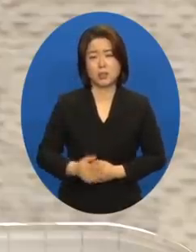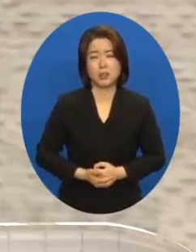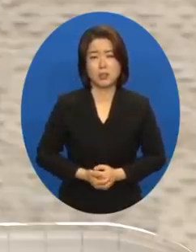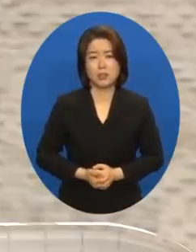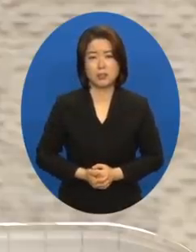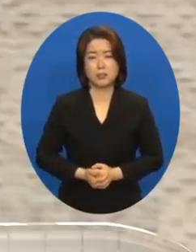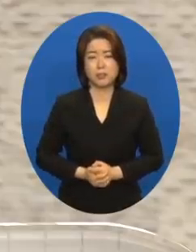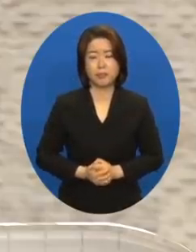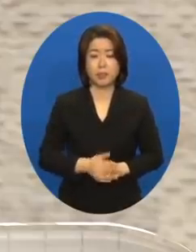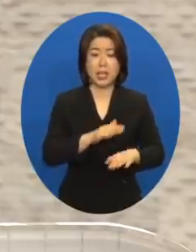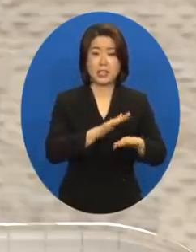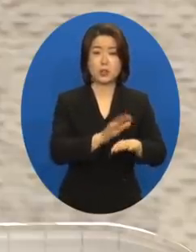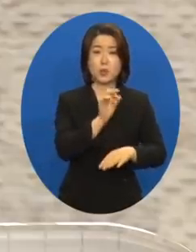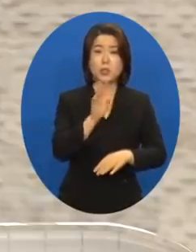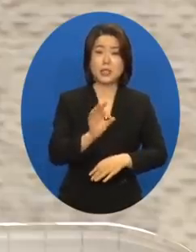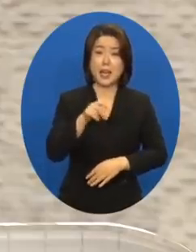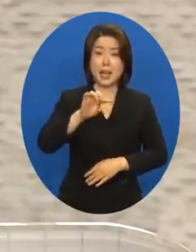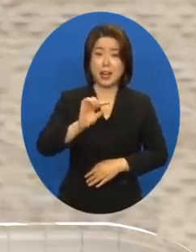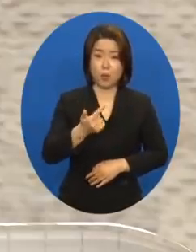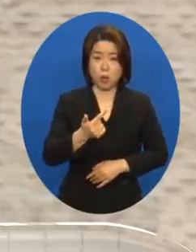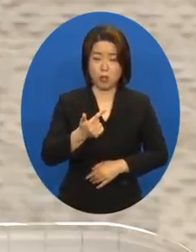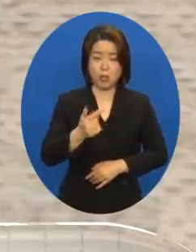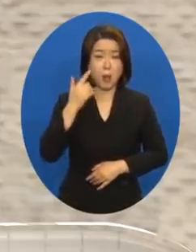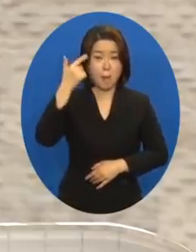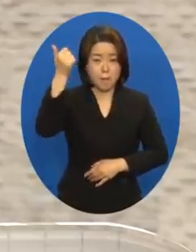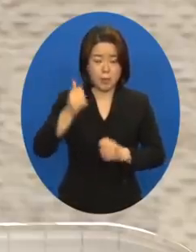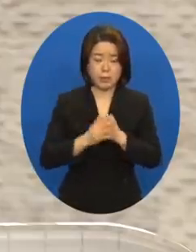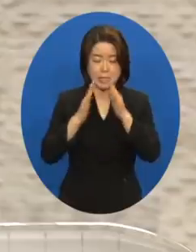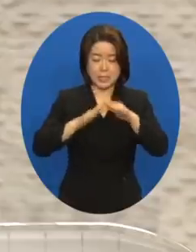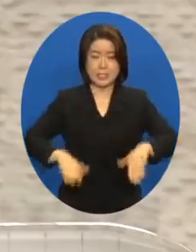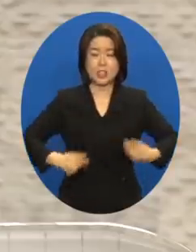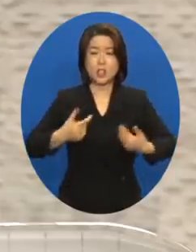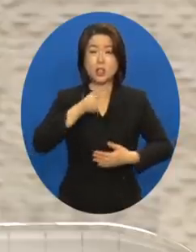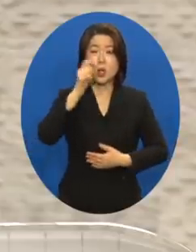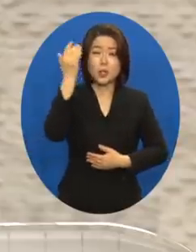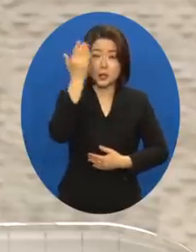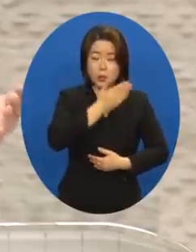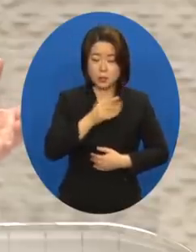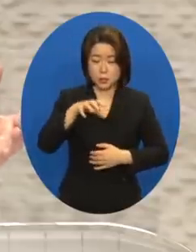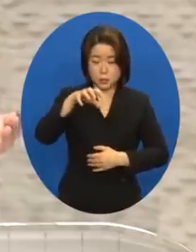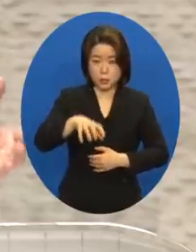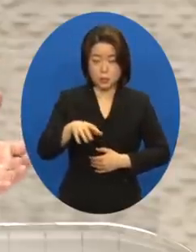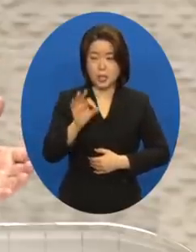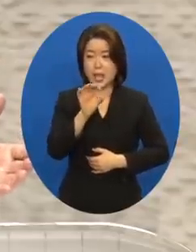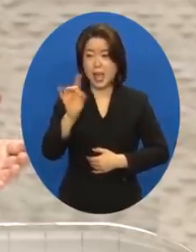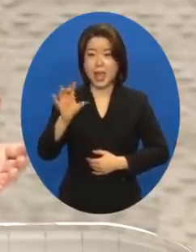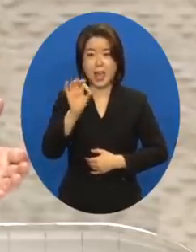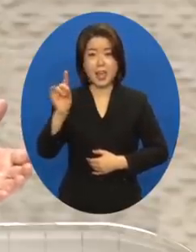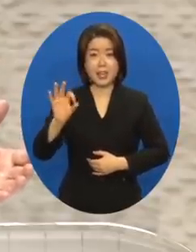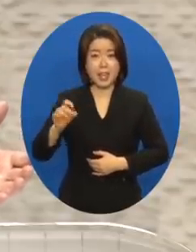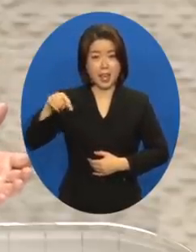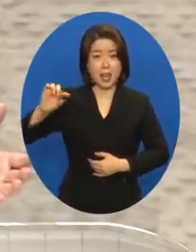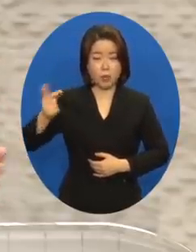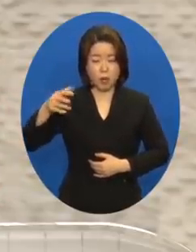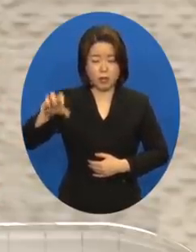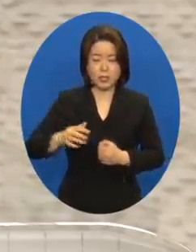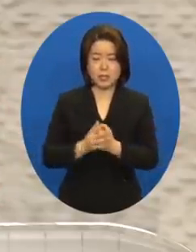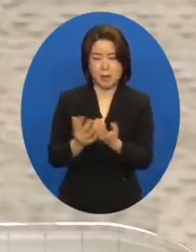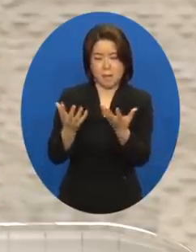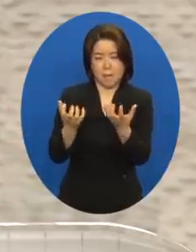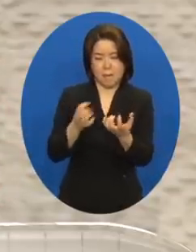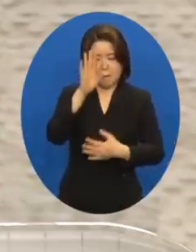소녀 홈 목사님은 전남 여수 애양원 에서 나와 앉아 들을 목회 했습니다